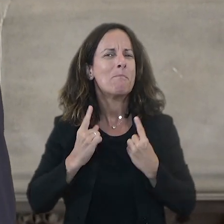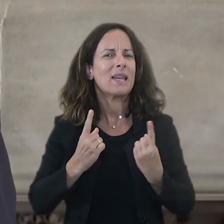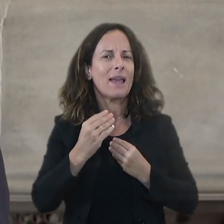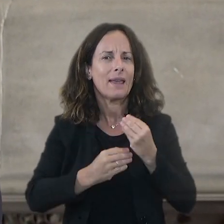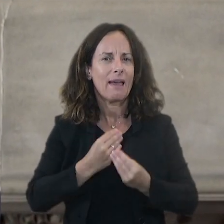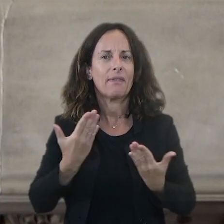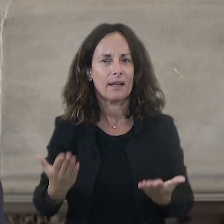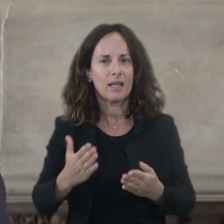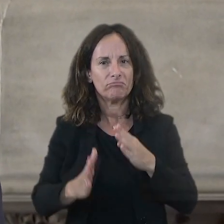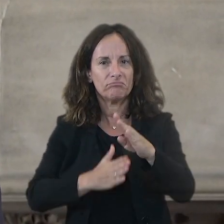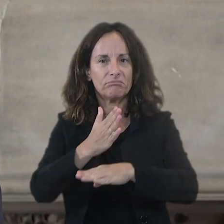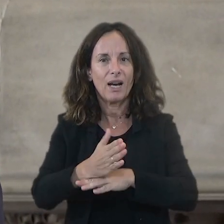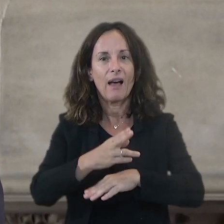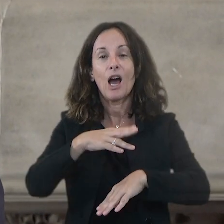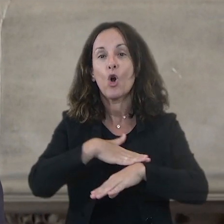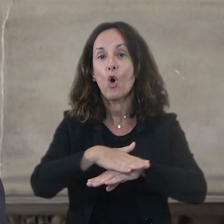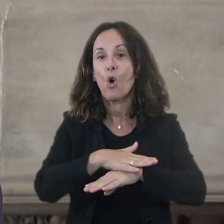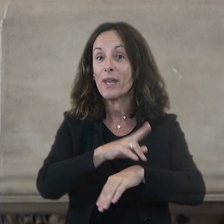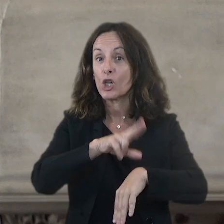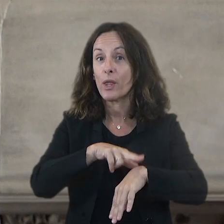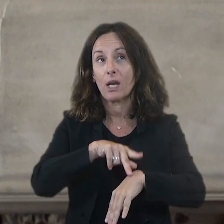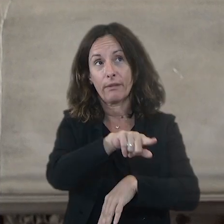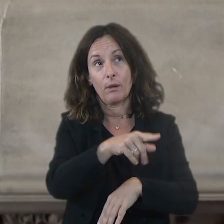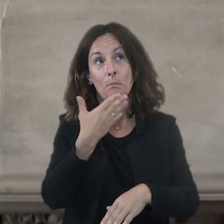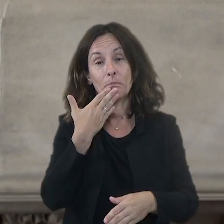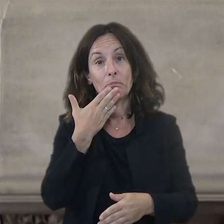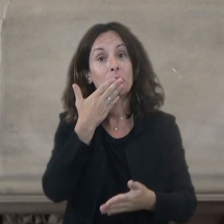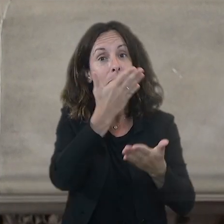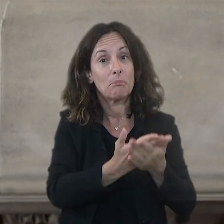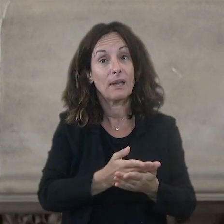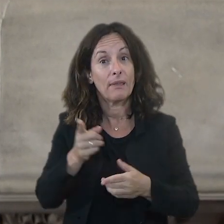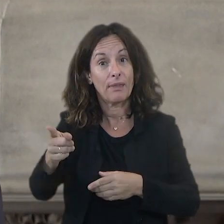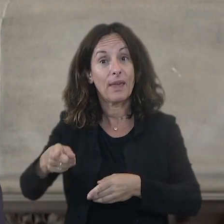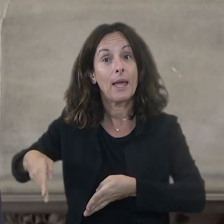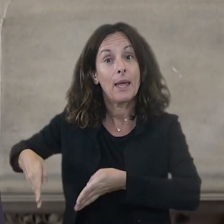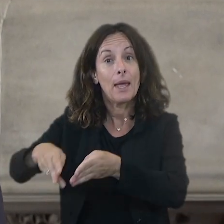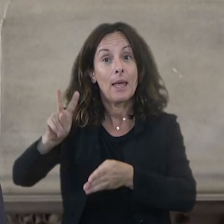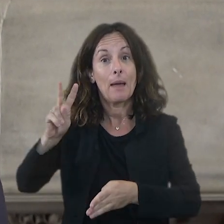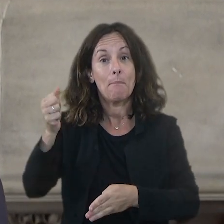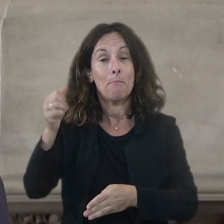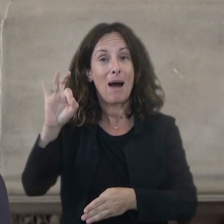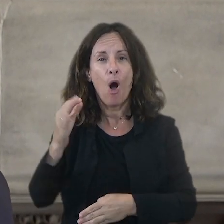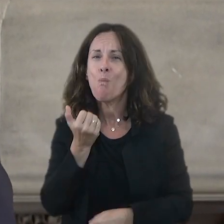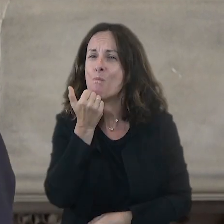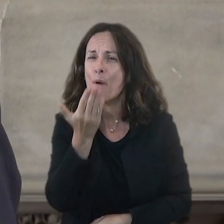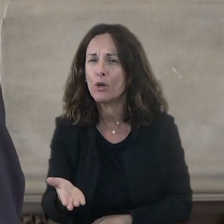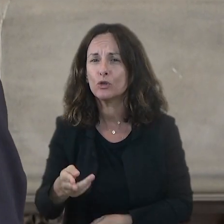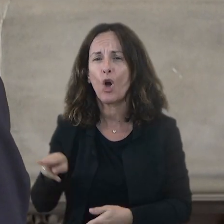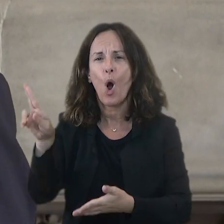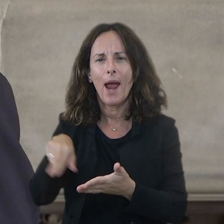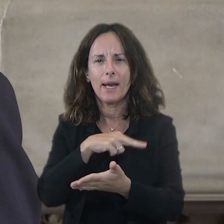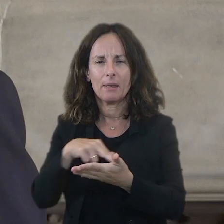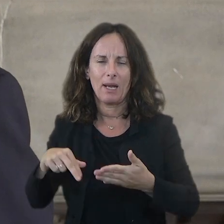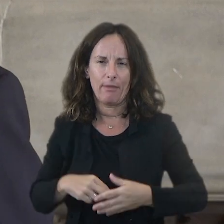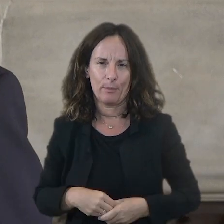per aconseguir que l'eliminació del carril Burbao sigui una realitat el més aviat possible. I també